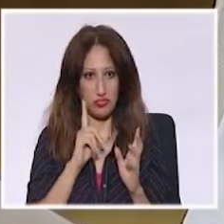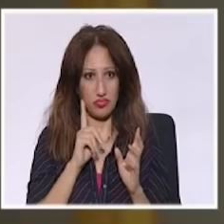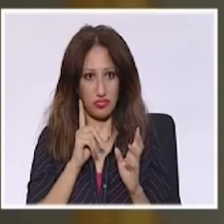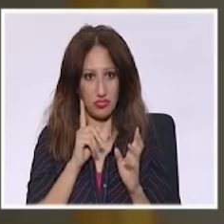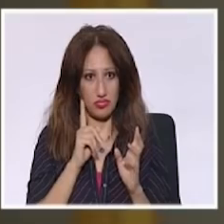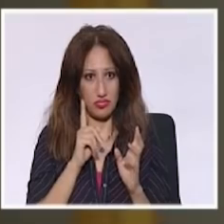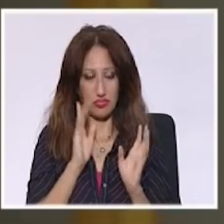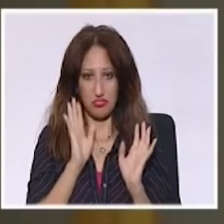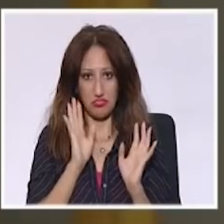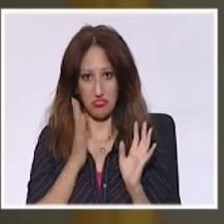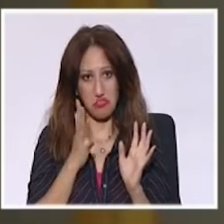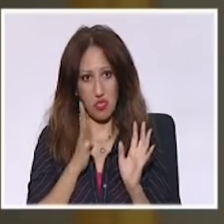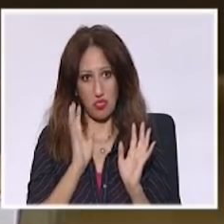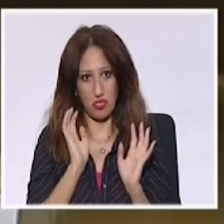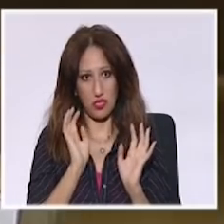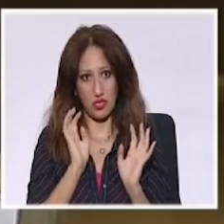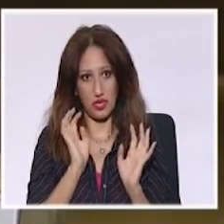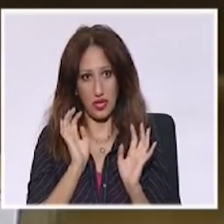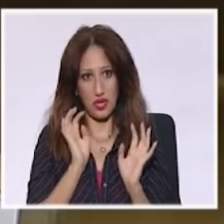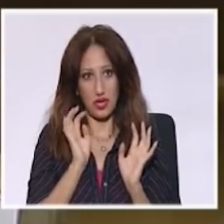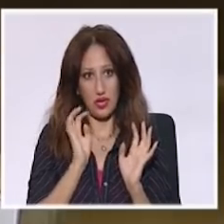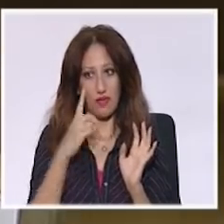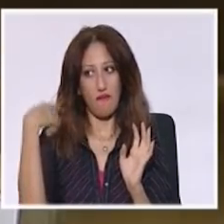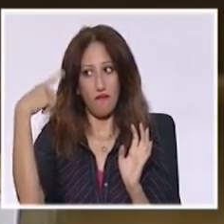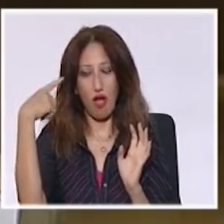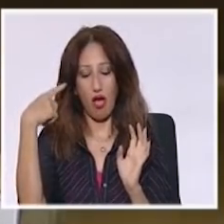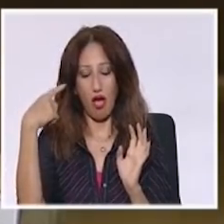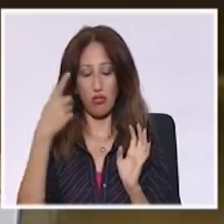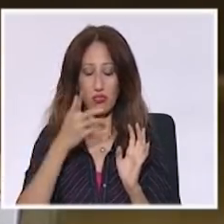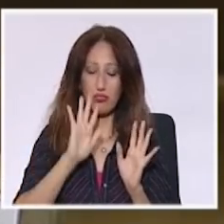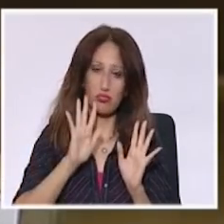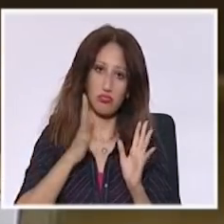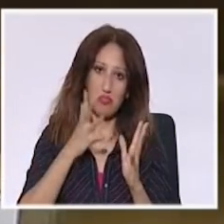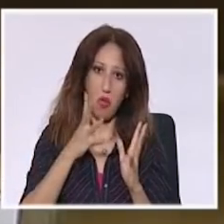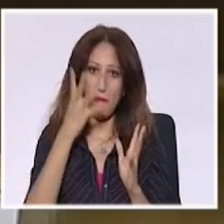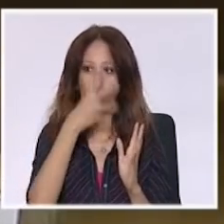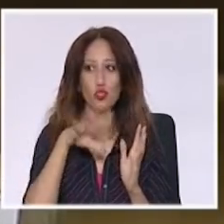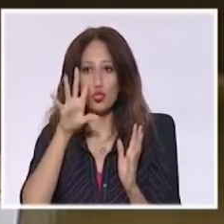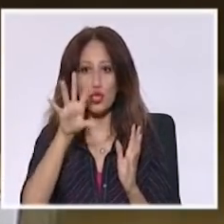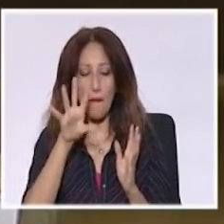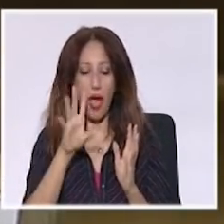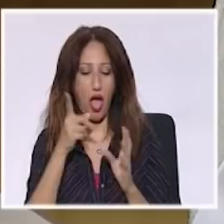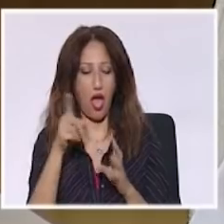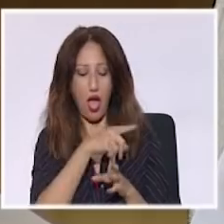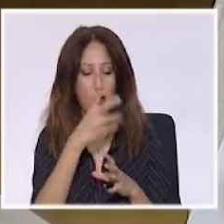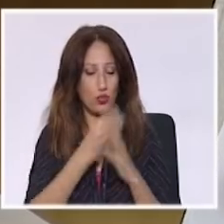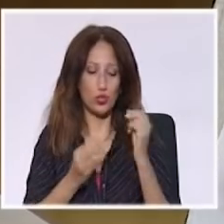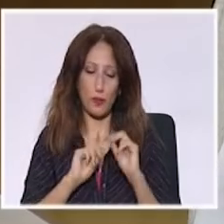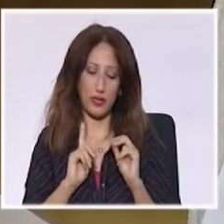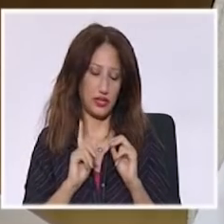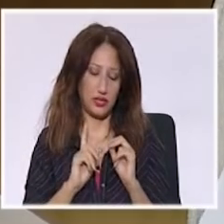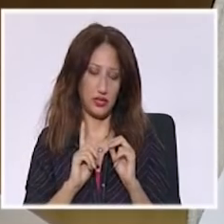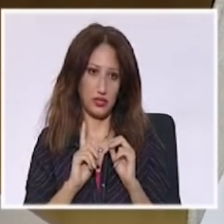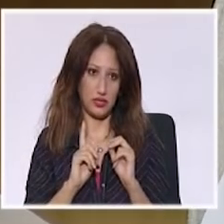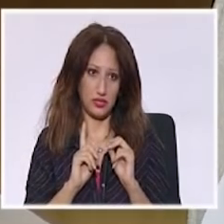شعورها، بس احيانا بتبقى الامور اللي احنا بنفكر فيها بيبقى بيحكمها شويه المنطق والعقل. ايوه فالحقيقه انا